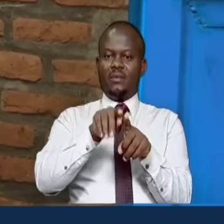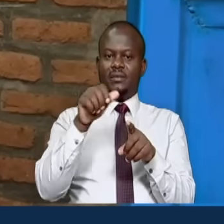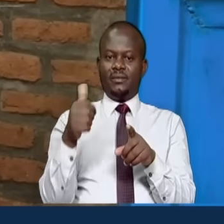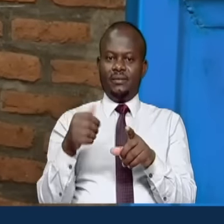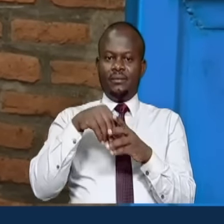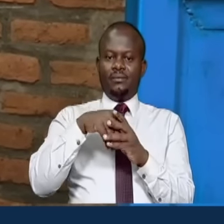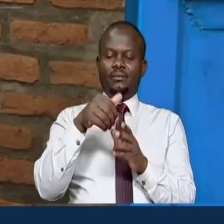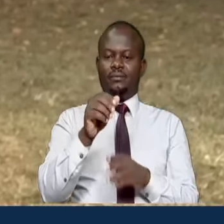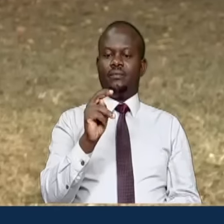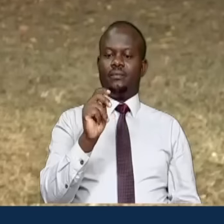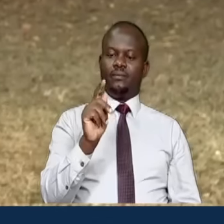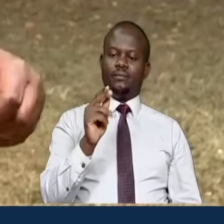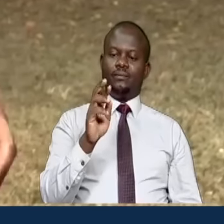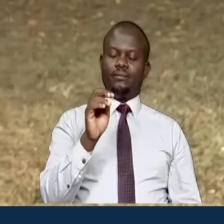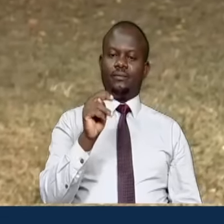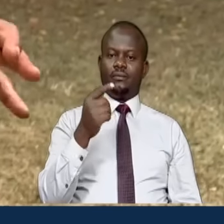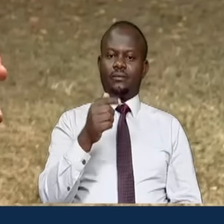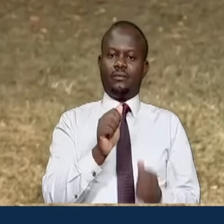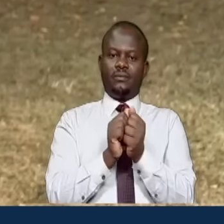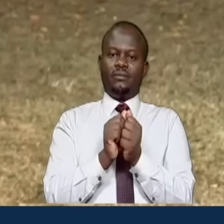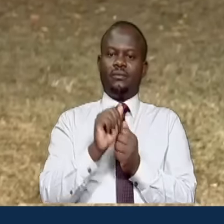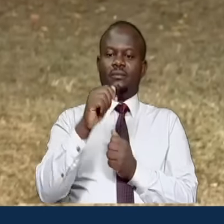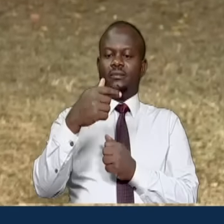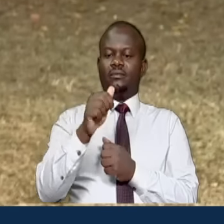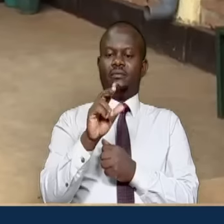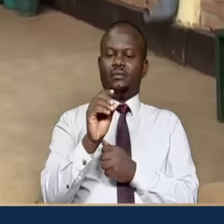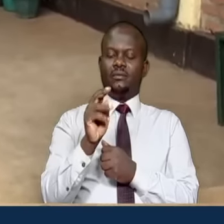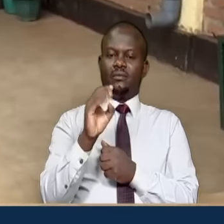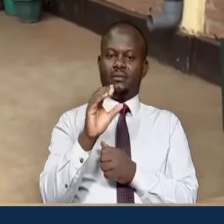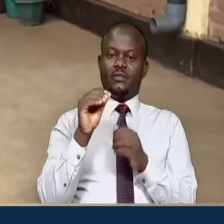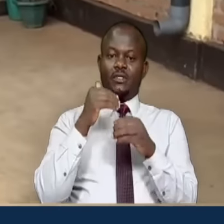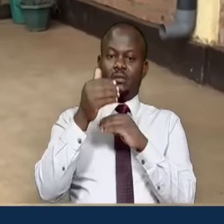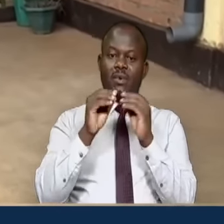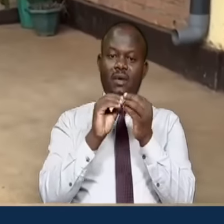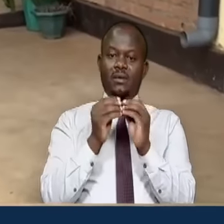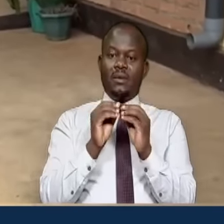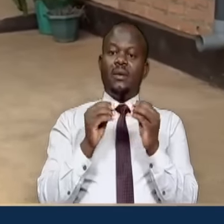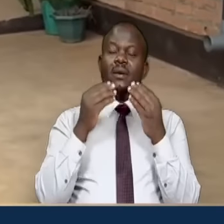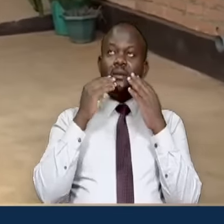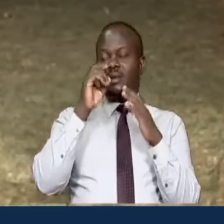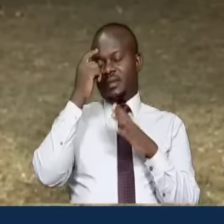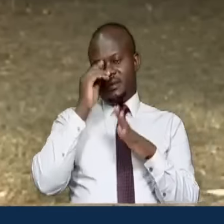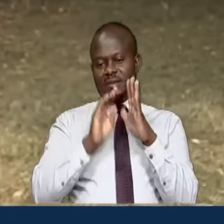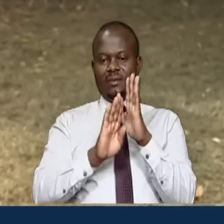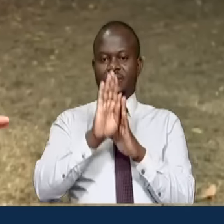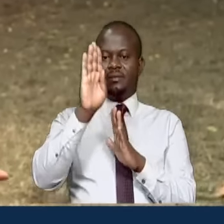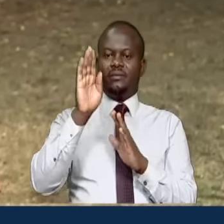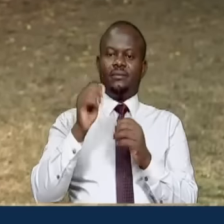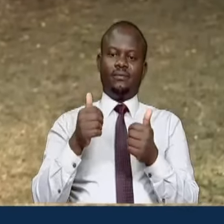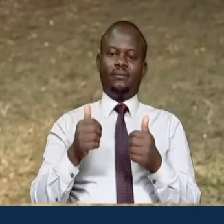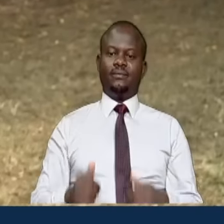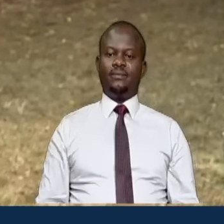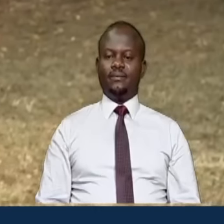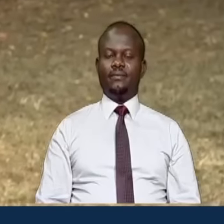bo harimo Nkuranga Geoffrey na Yaturagiye Godance. Nyuma y'ikizamini cy'imibare bashimiye leta ko yateje imbere uburezi budaheza. Urugiye